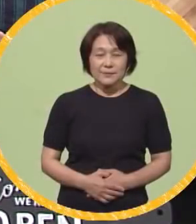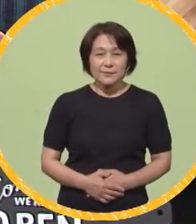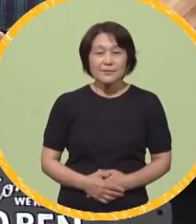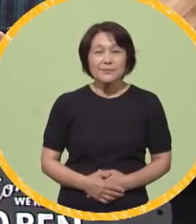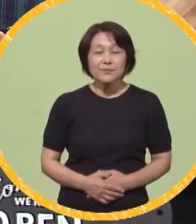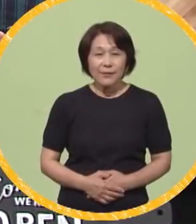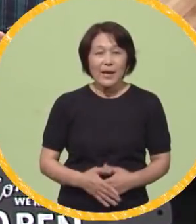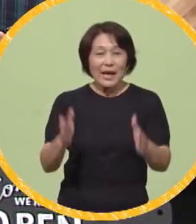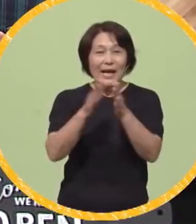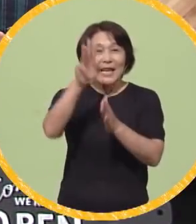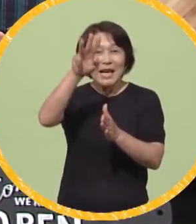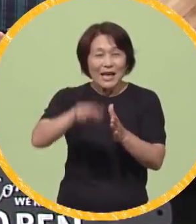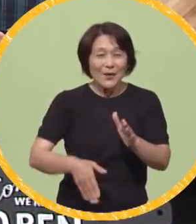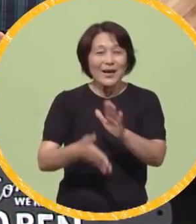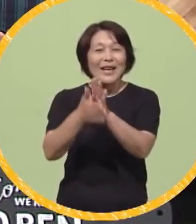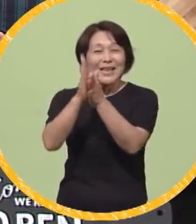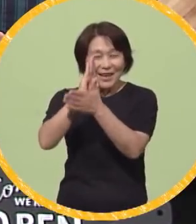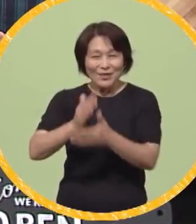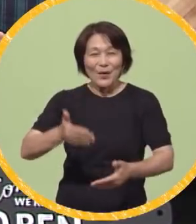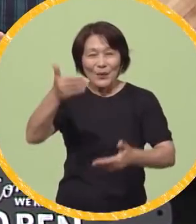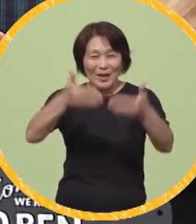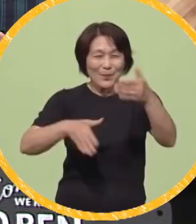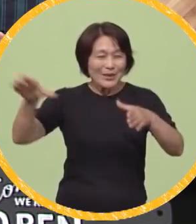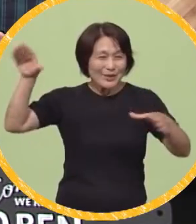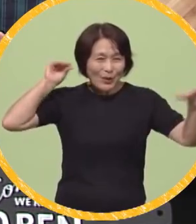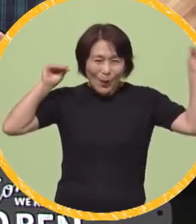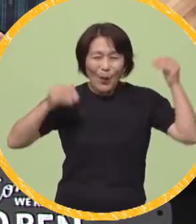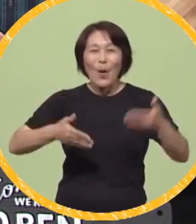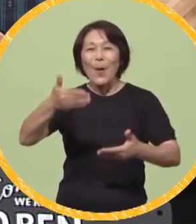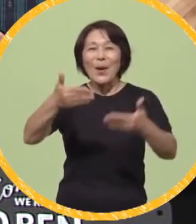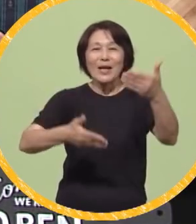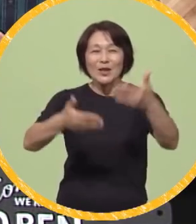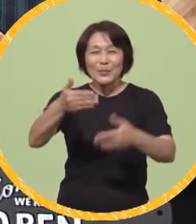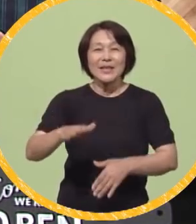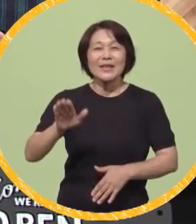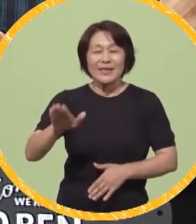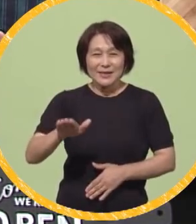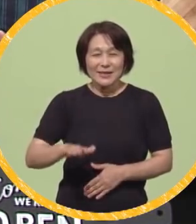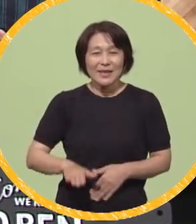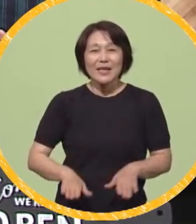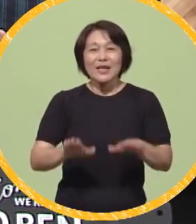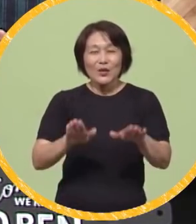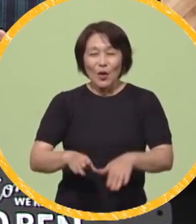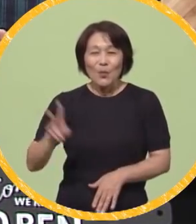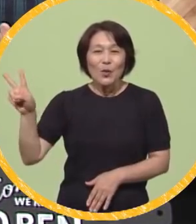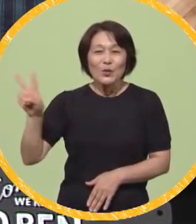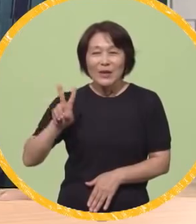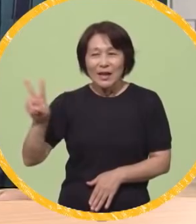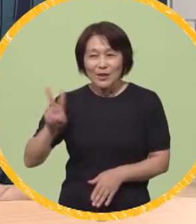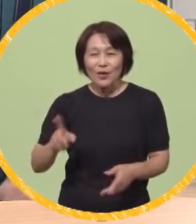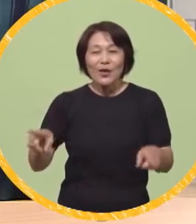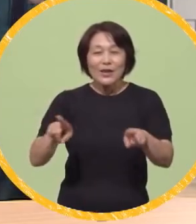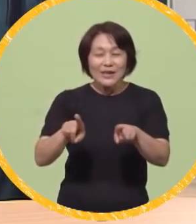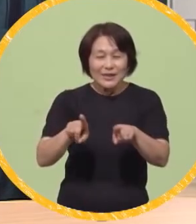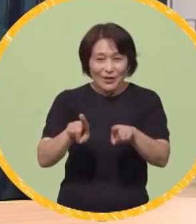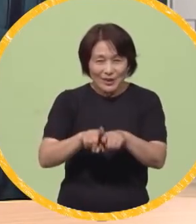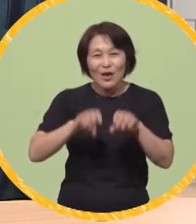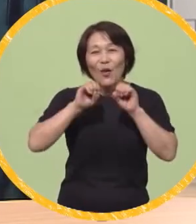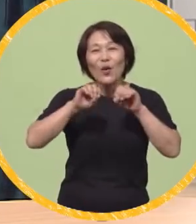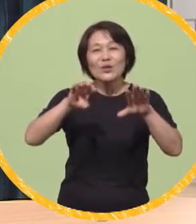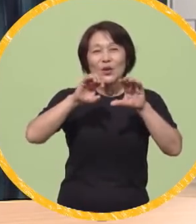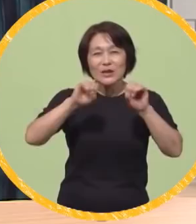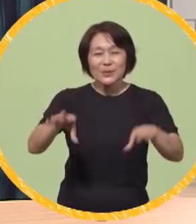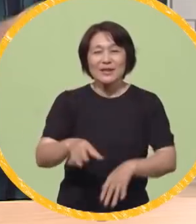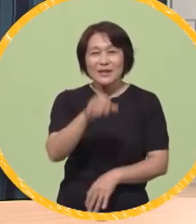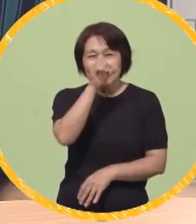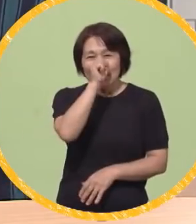神奈川県みんなでビューティービーエンターテインメント広報カナフル TV のお時間です。今日もくまちゃんとうつと一緒にお送りします。 よろしくお願いします。